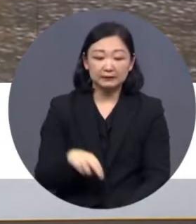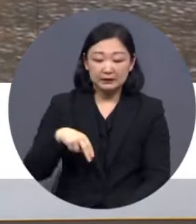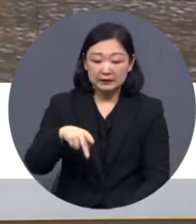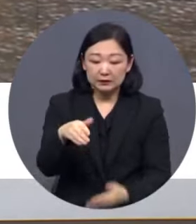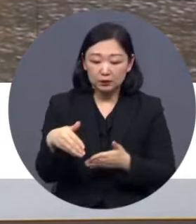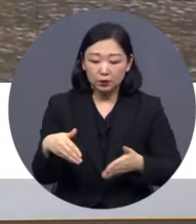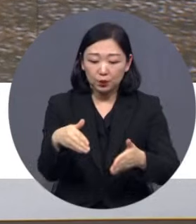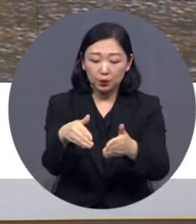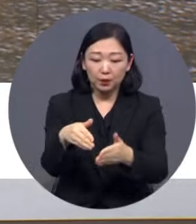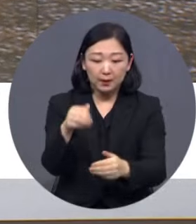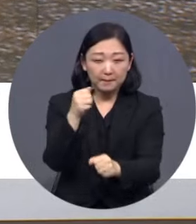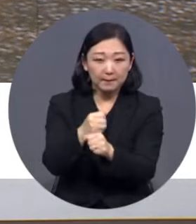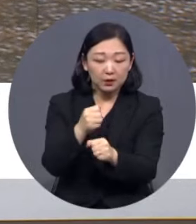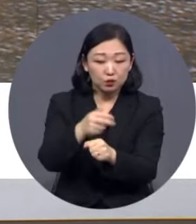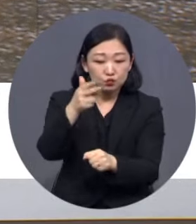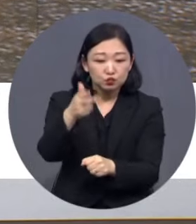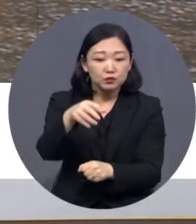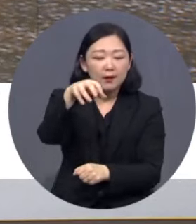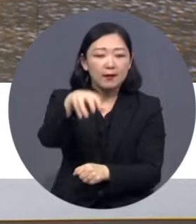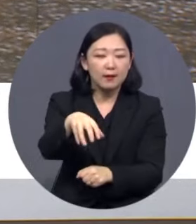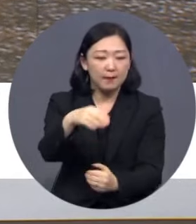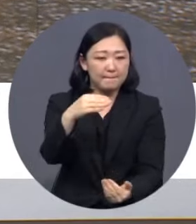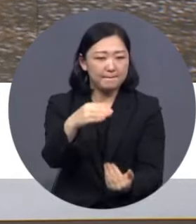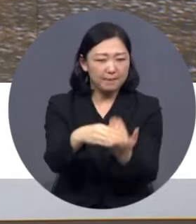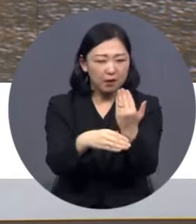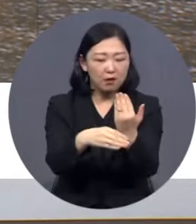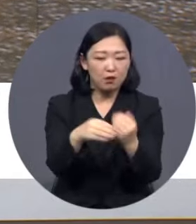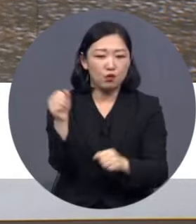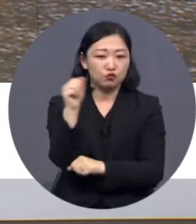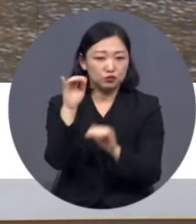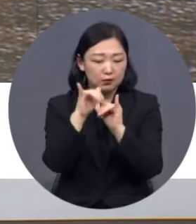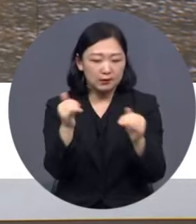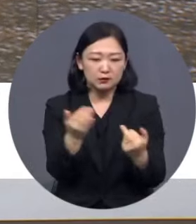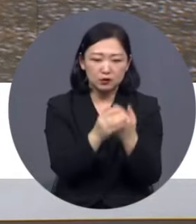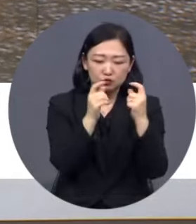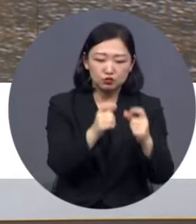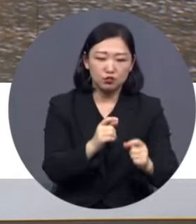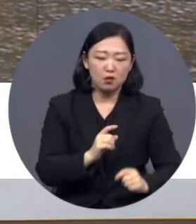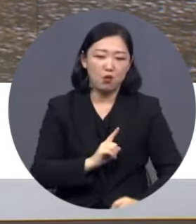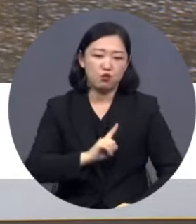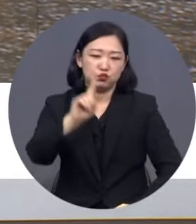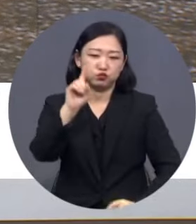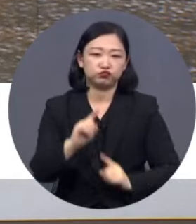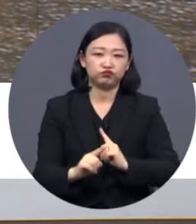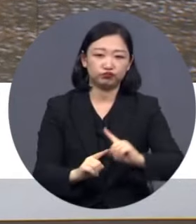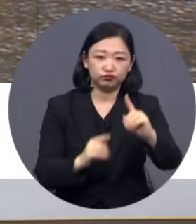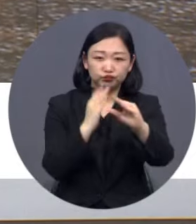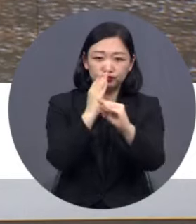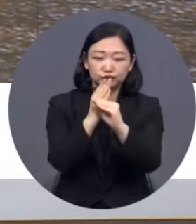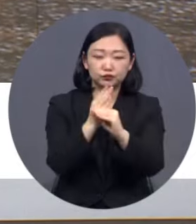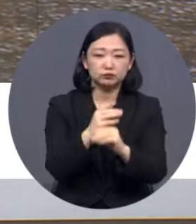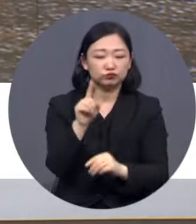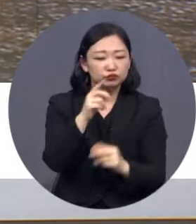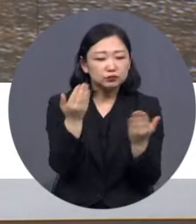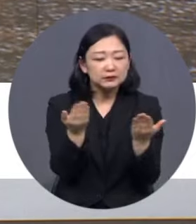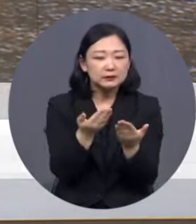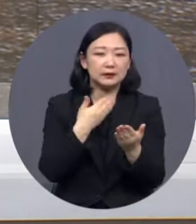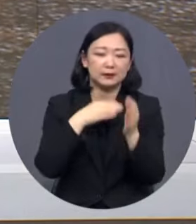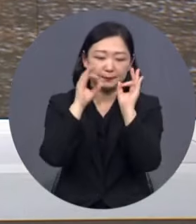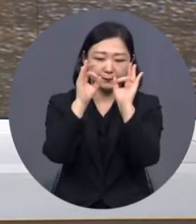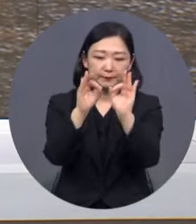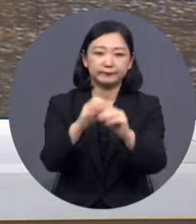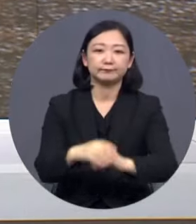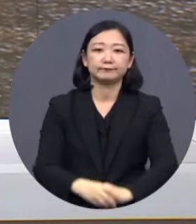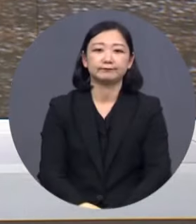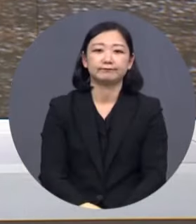만든 주차장에서 사고가 난 것인데 운전자와 제주도가 소송을 벌이고 있습니다. 어찌된 일인지 이따금